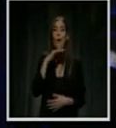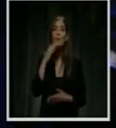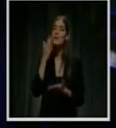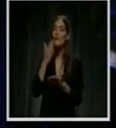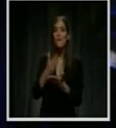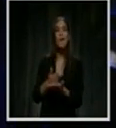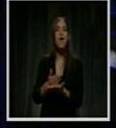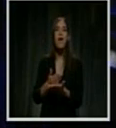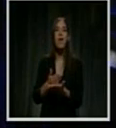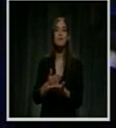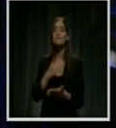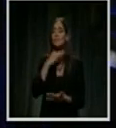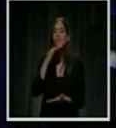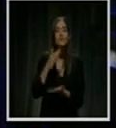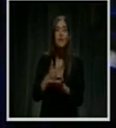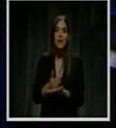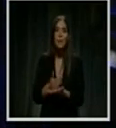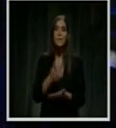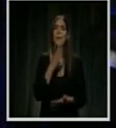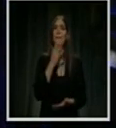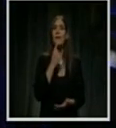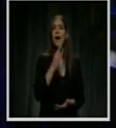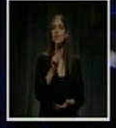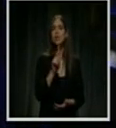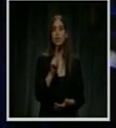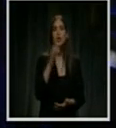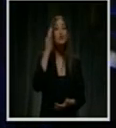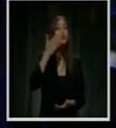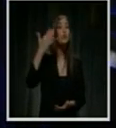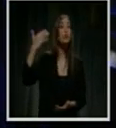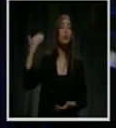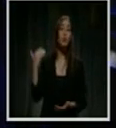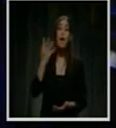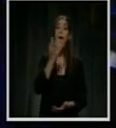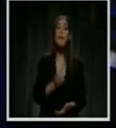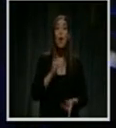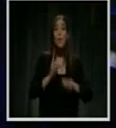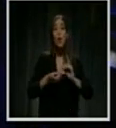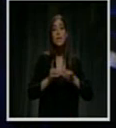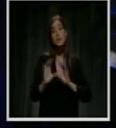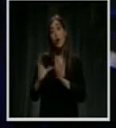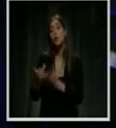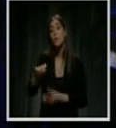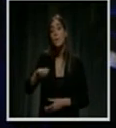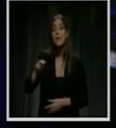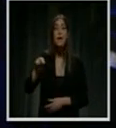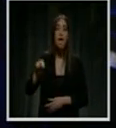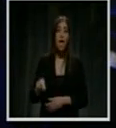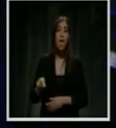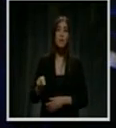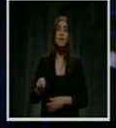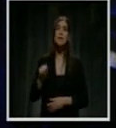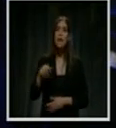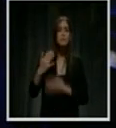illi f'dal aħħar xhur kellu politika konsistenti bħal tagħna fil-qasam tal-enerġija u li qatt ma qal illi